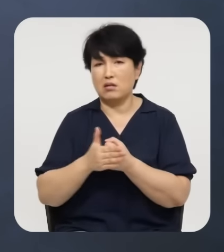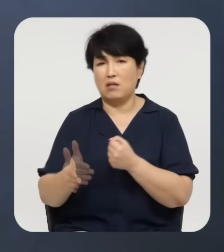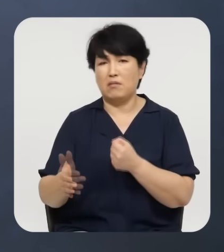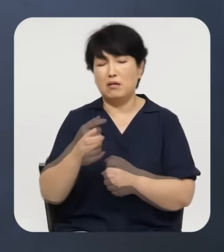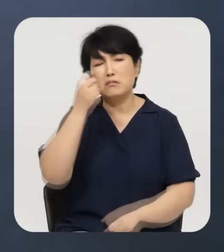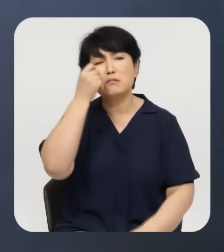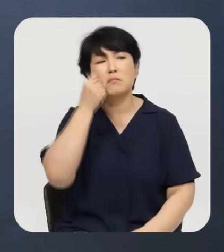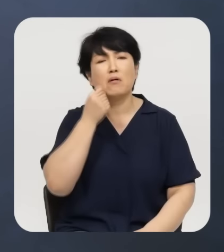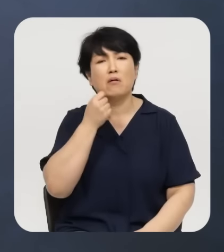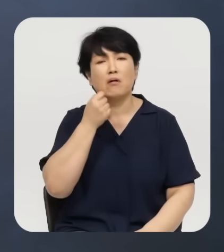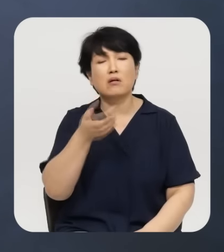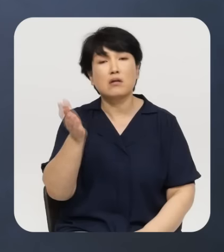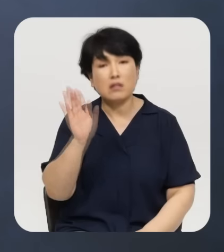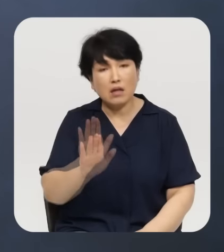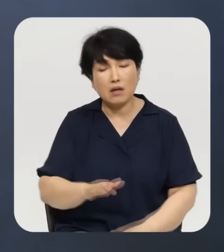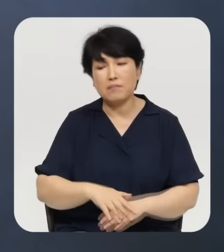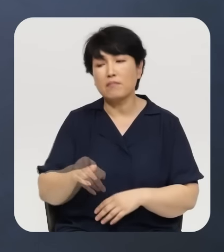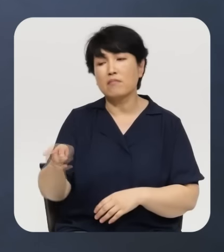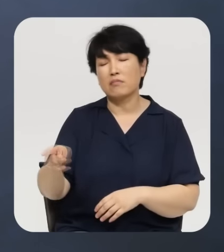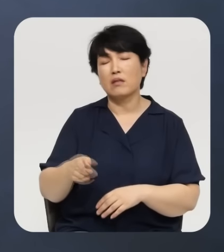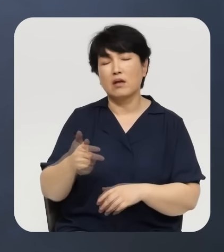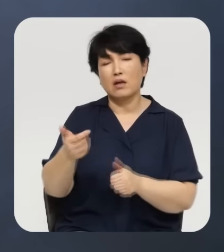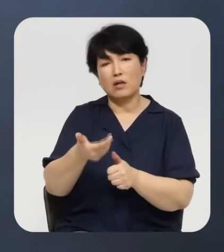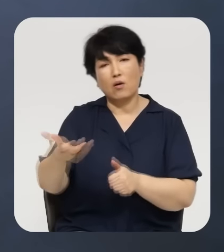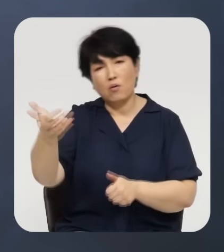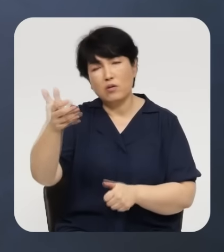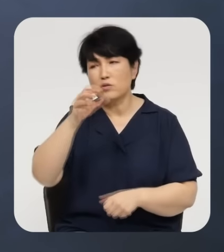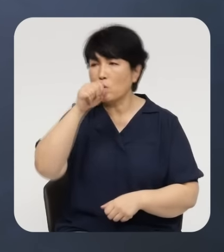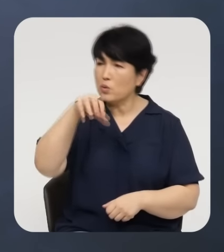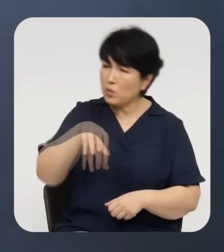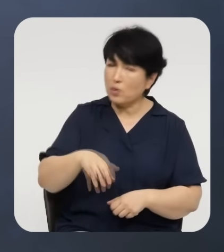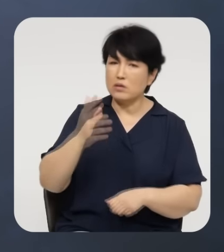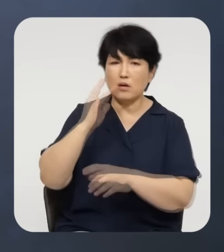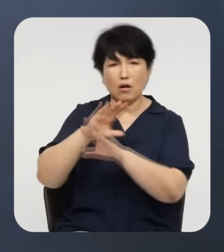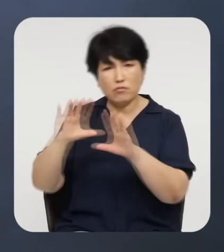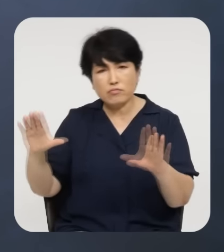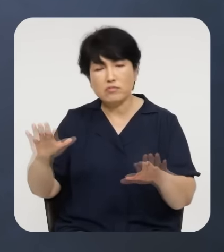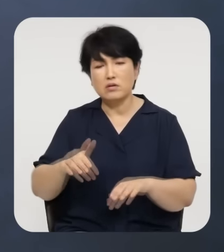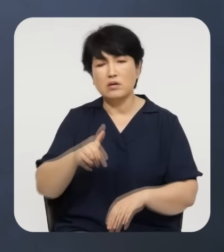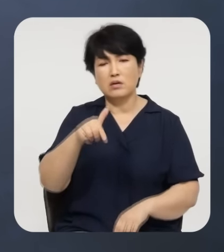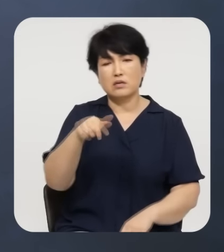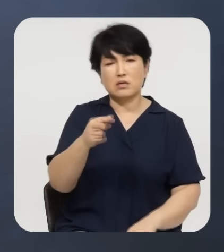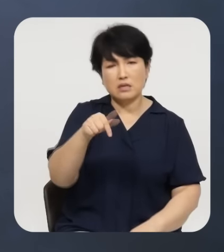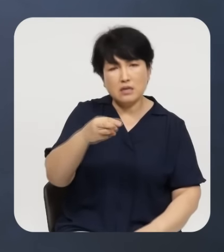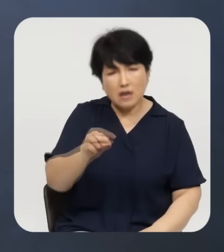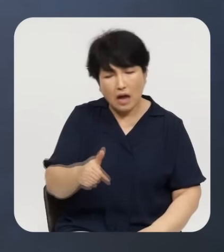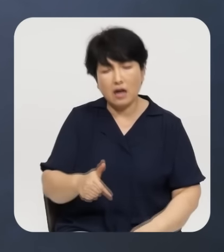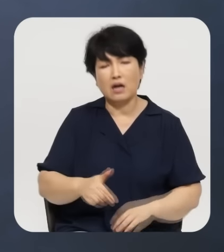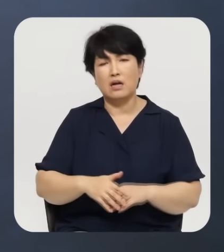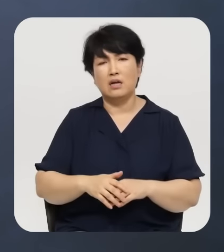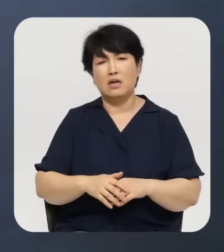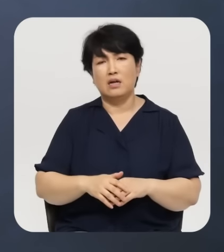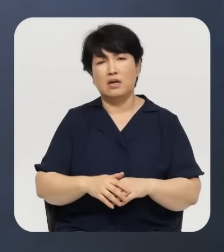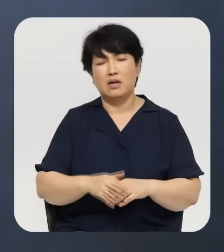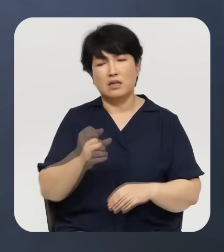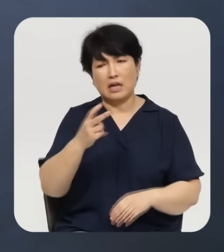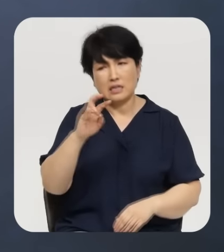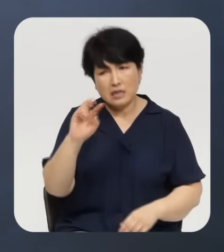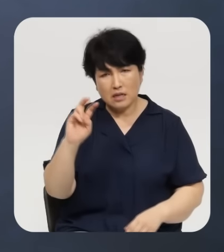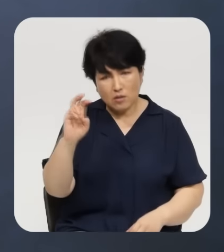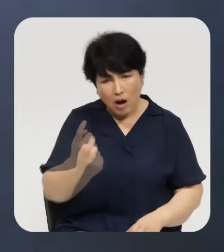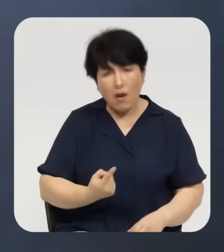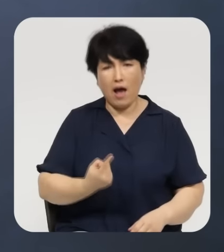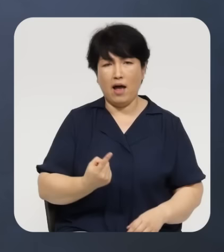때문에 아 그래도 천국에 갔다, 좋은 데 갔다, 극락에 갔다, 아 다시 돌아온다 이런